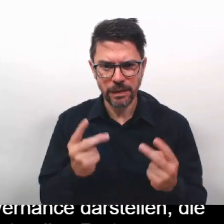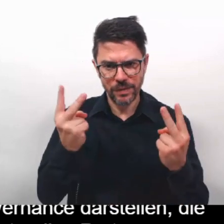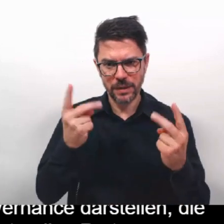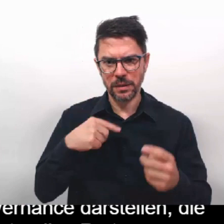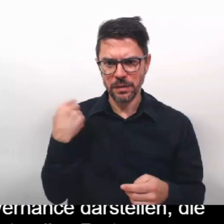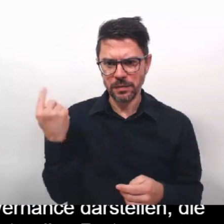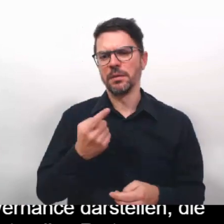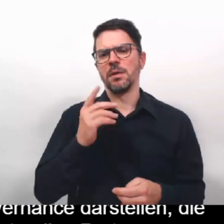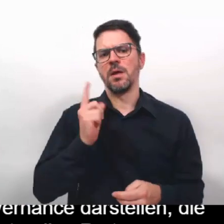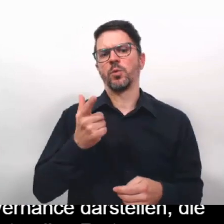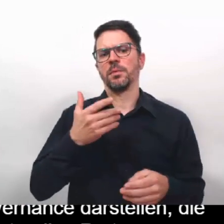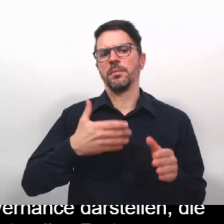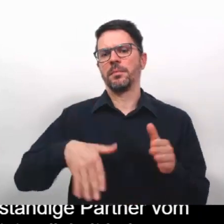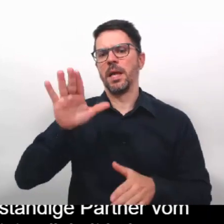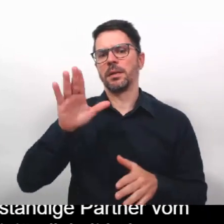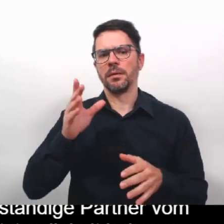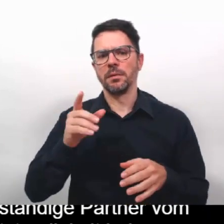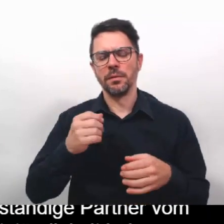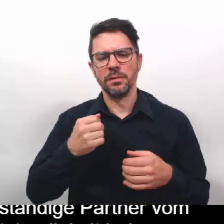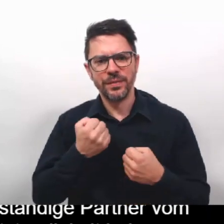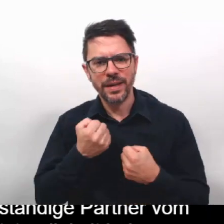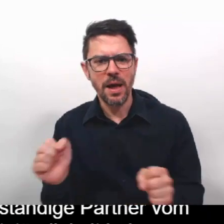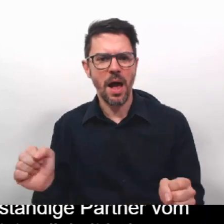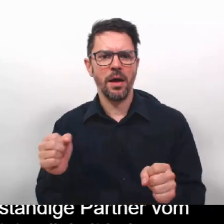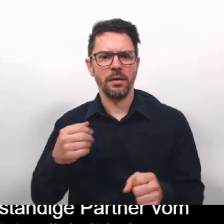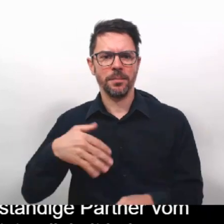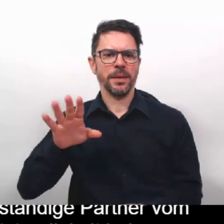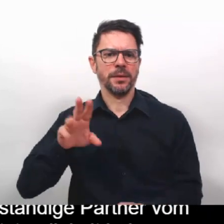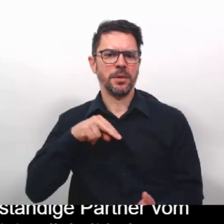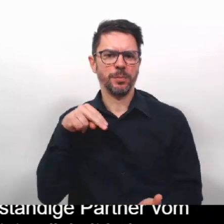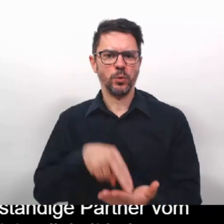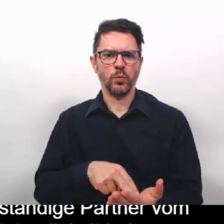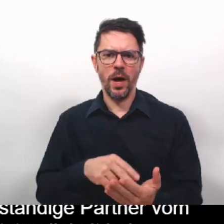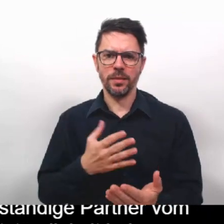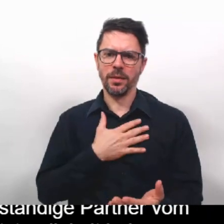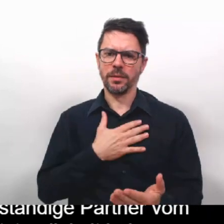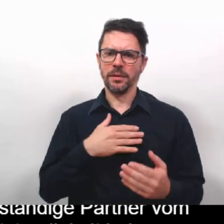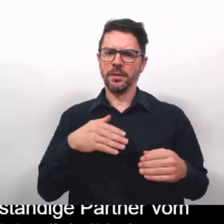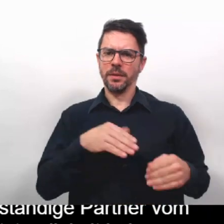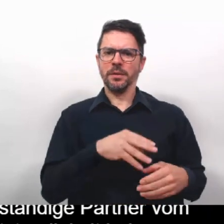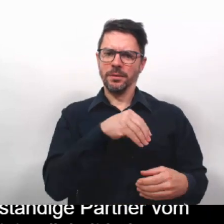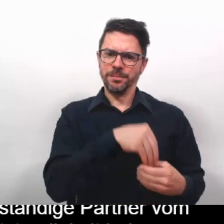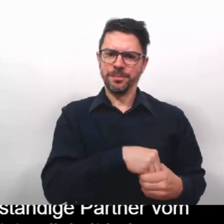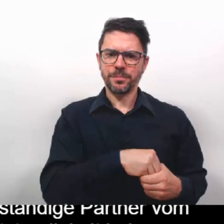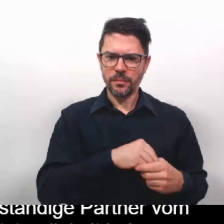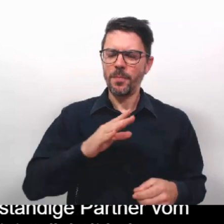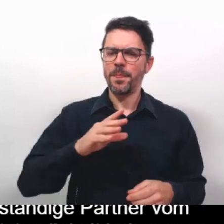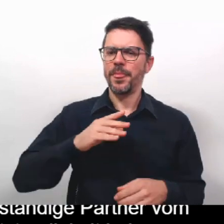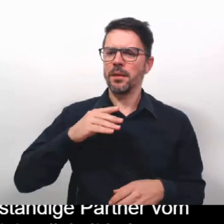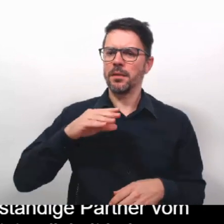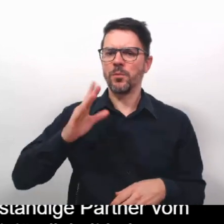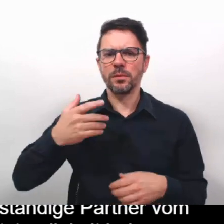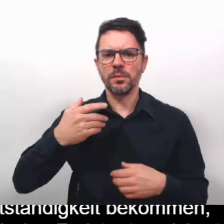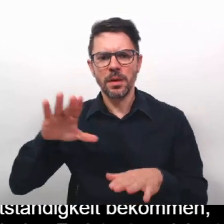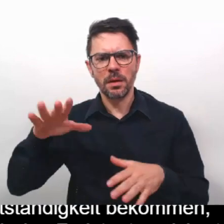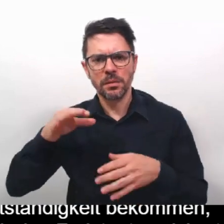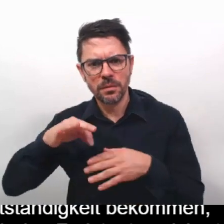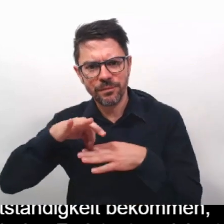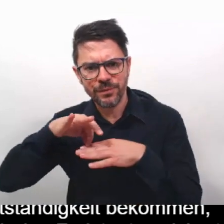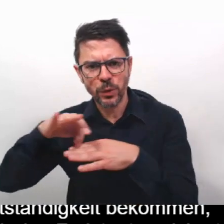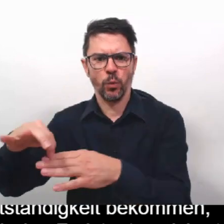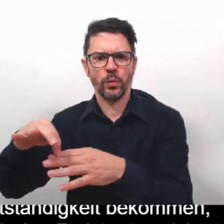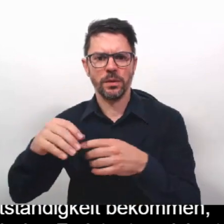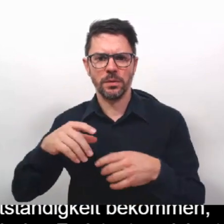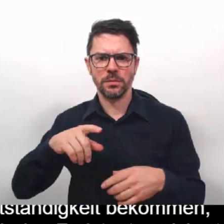Verpflichtungen über Entwicklungsplanungen und Zielvereinbarungen haben. Hier werden wir also auch letztlich die Steuerungsfunktion, die